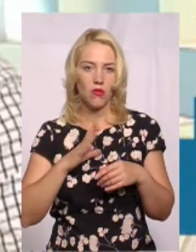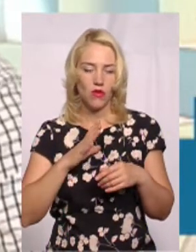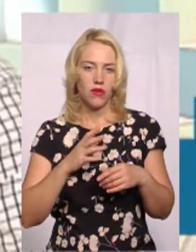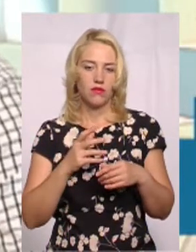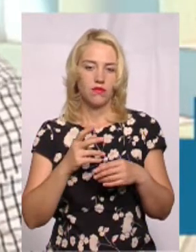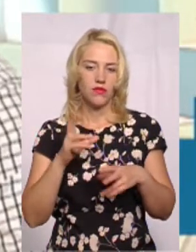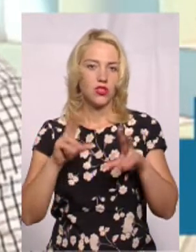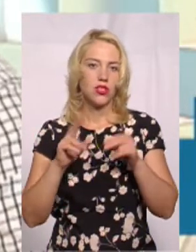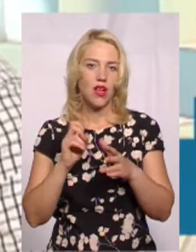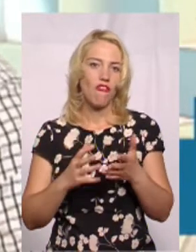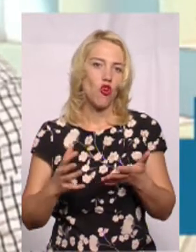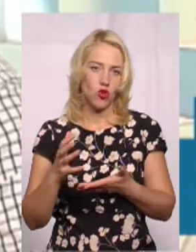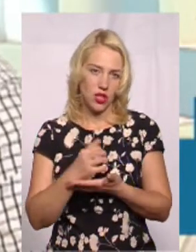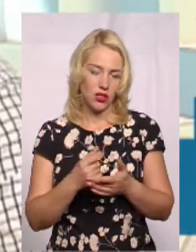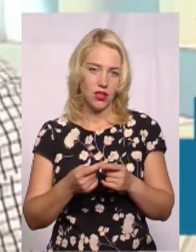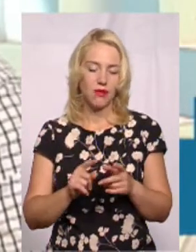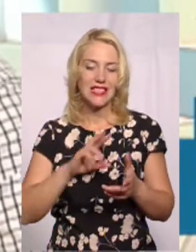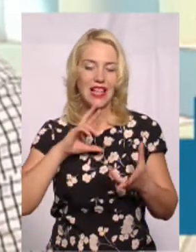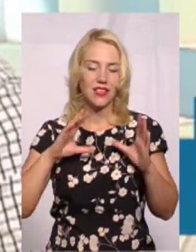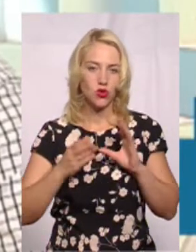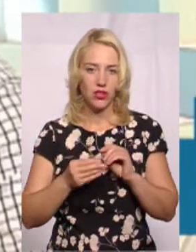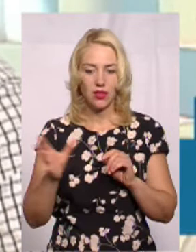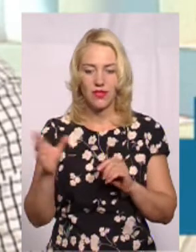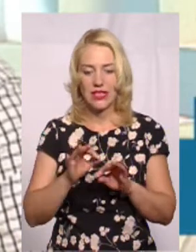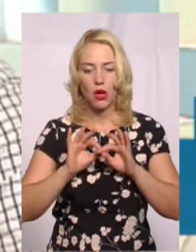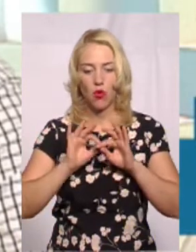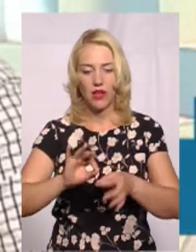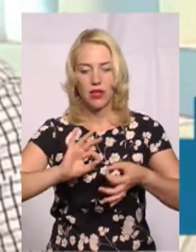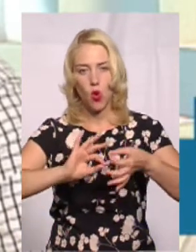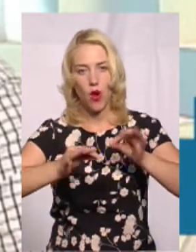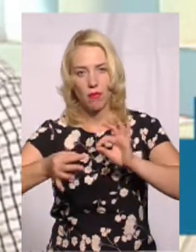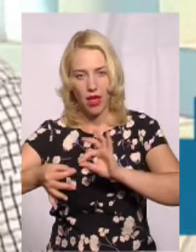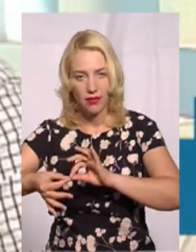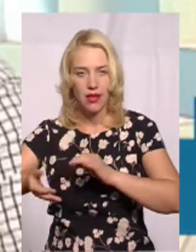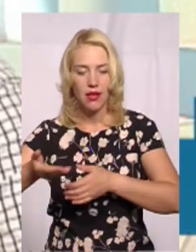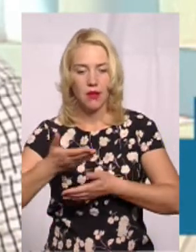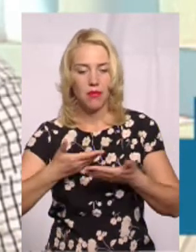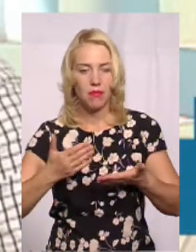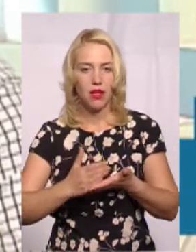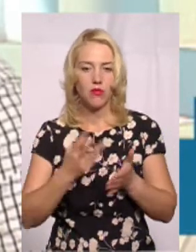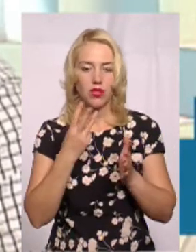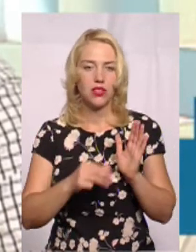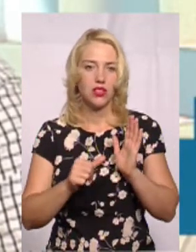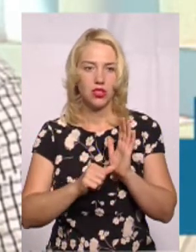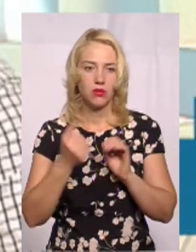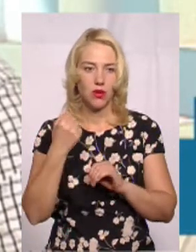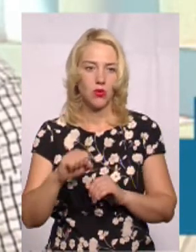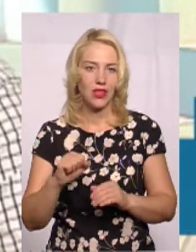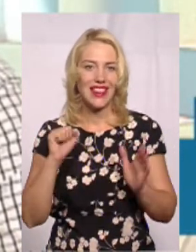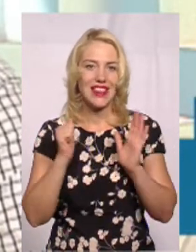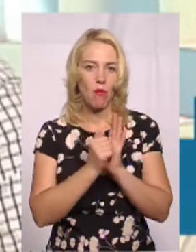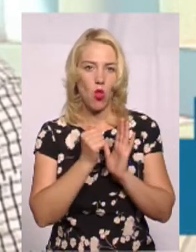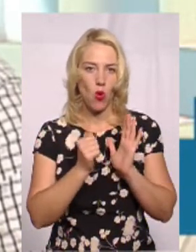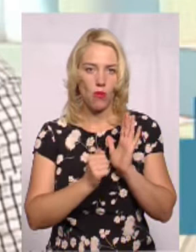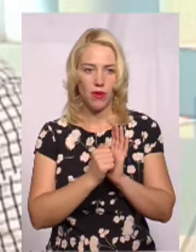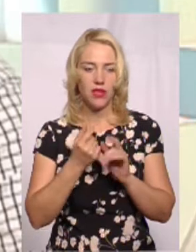урожайним. Скажімо, за результатами всіх проведених олімпіад всеукраїнських, ми маємо 36 перемог дипломів. З